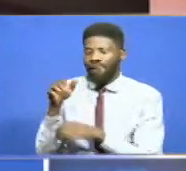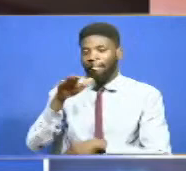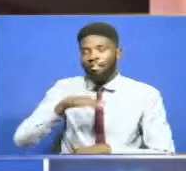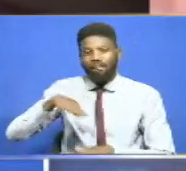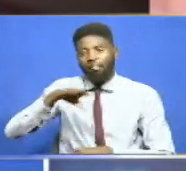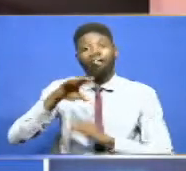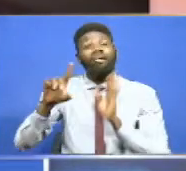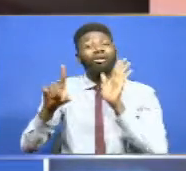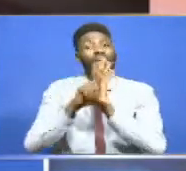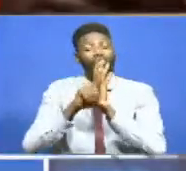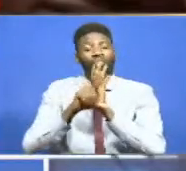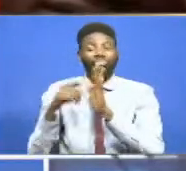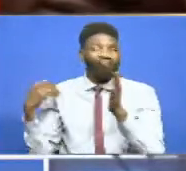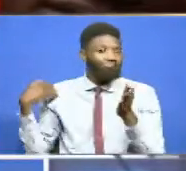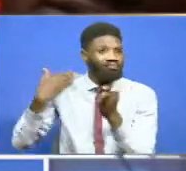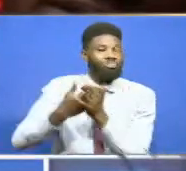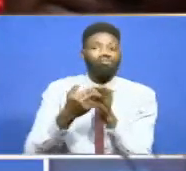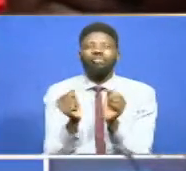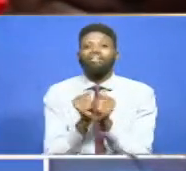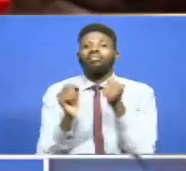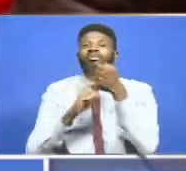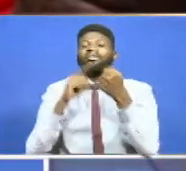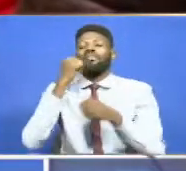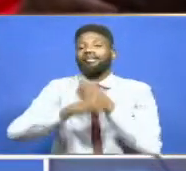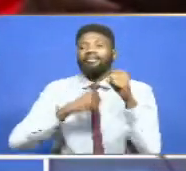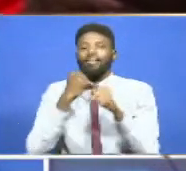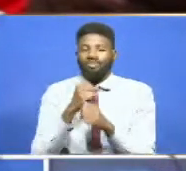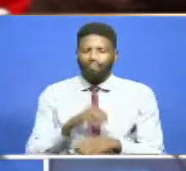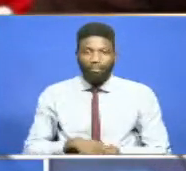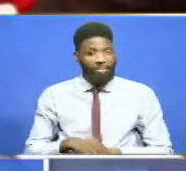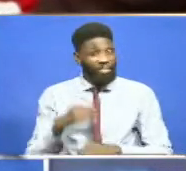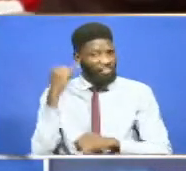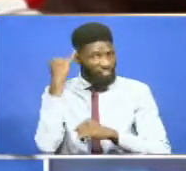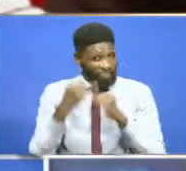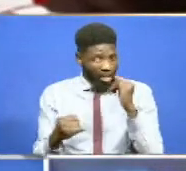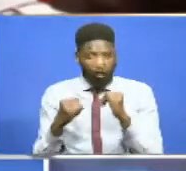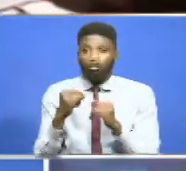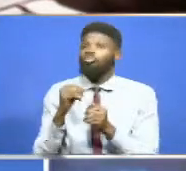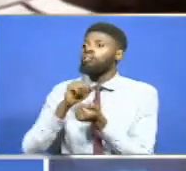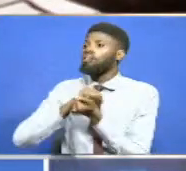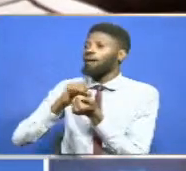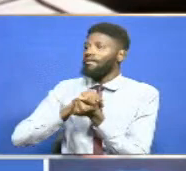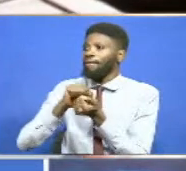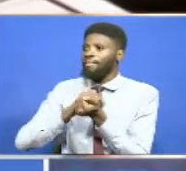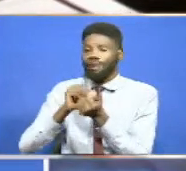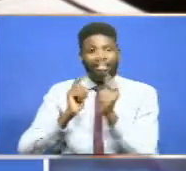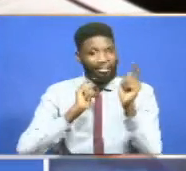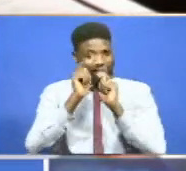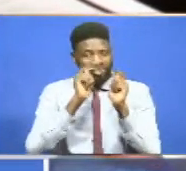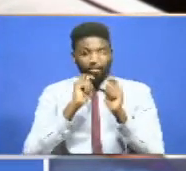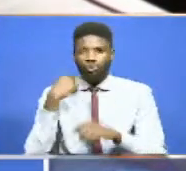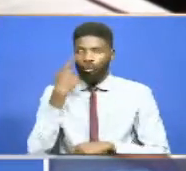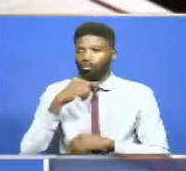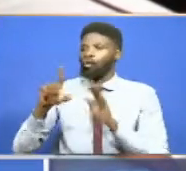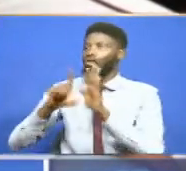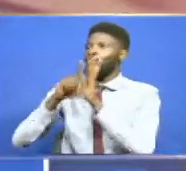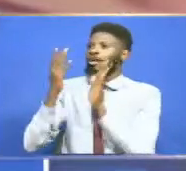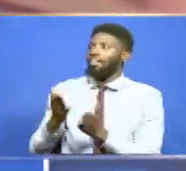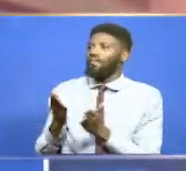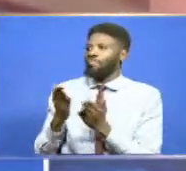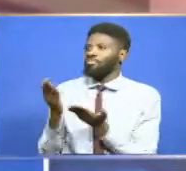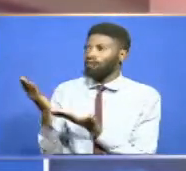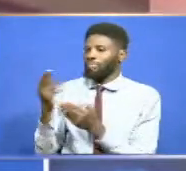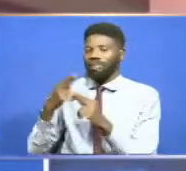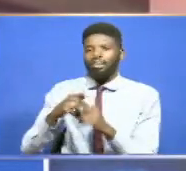miaka 16 na wa mwisho kufika mbele ya jopo hilo siku ya Ijumaa tarehe 23 atakuwa wakili Alice Yano,